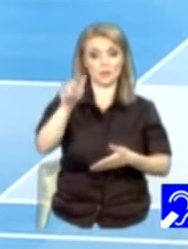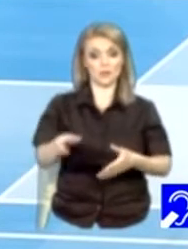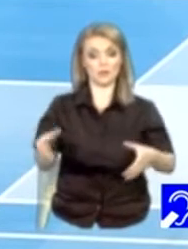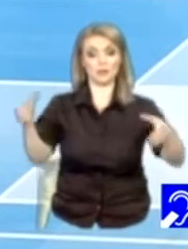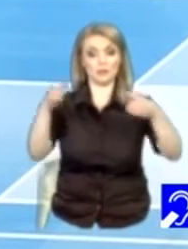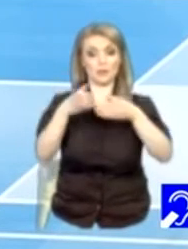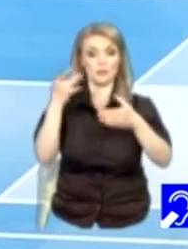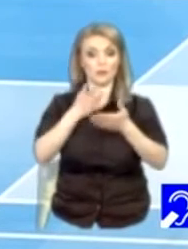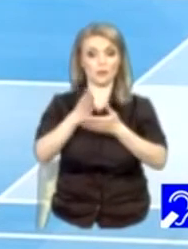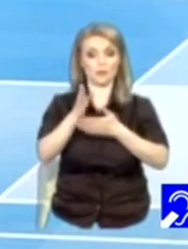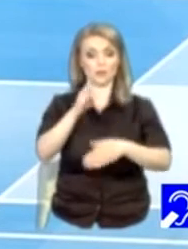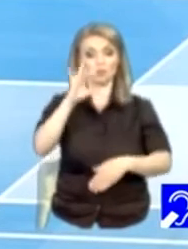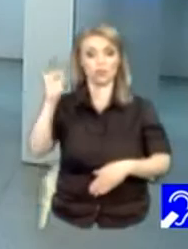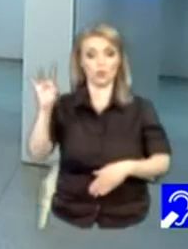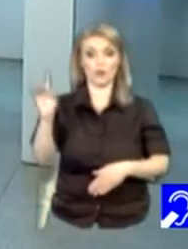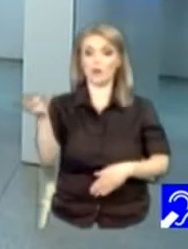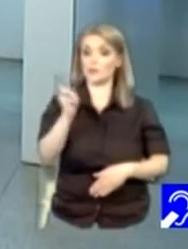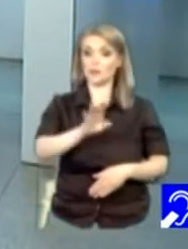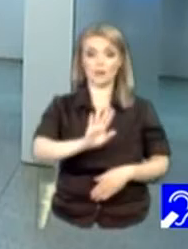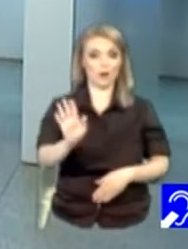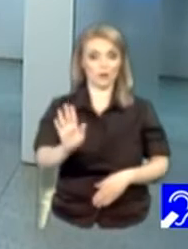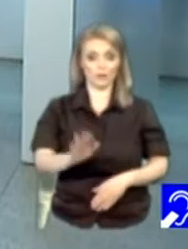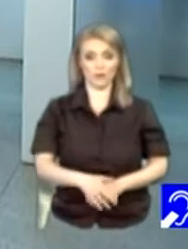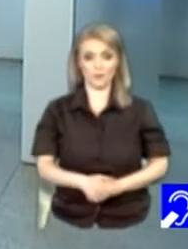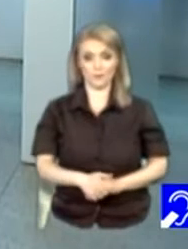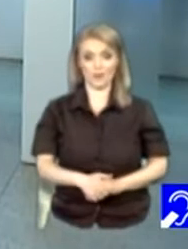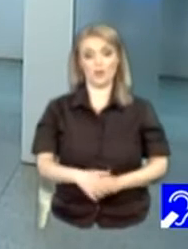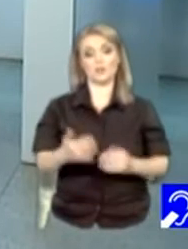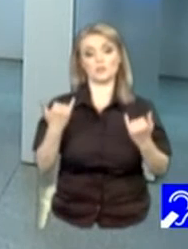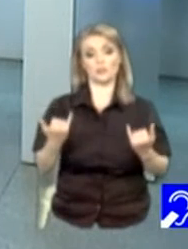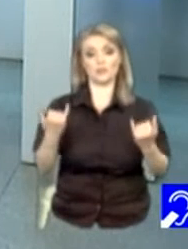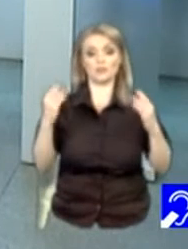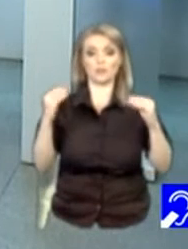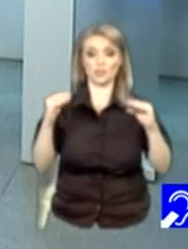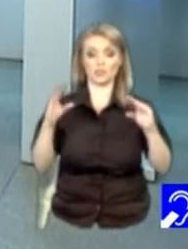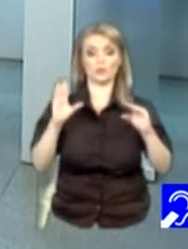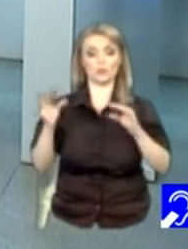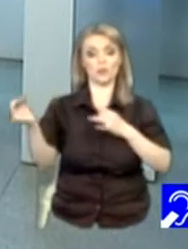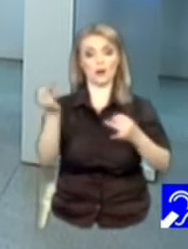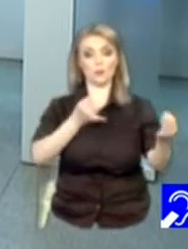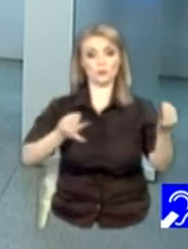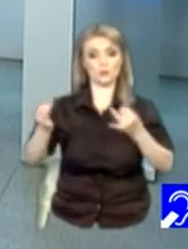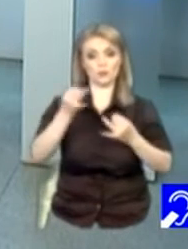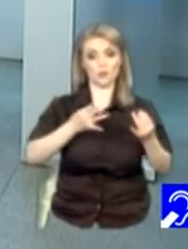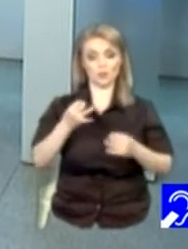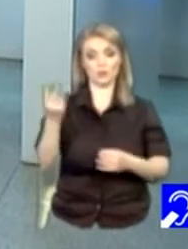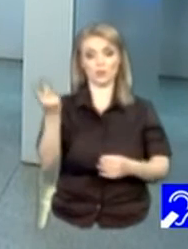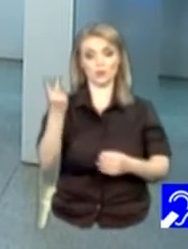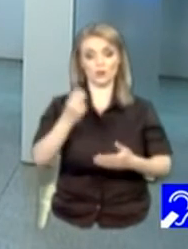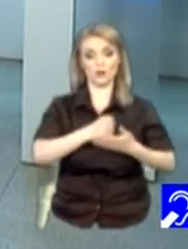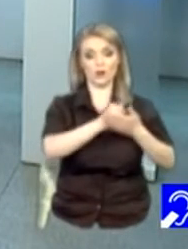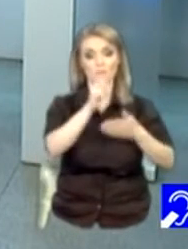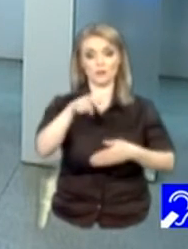că discuția din seara aceasta se va purta între cei doi candidați pe care i-am prezentat și cărora le spun